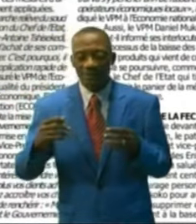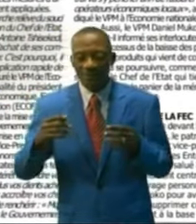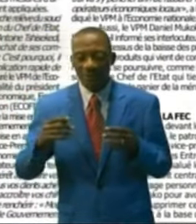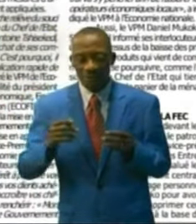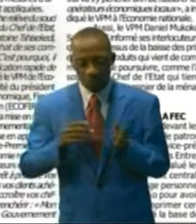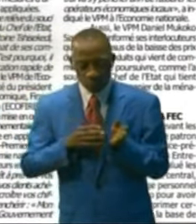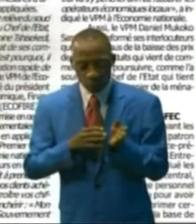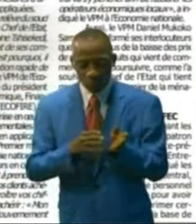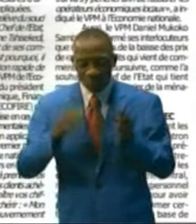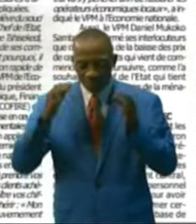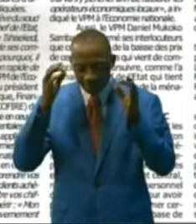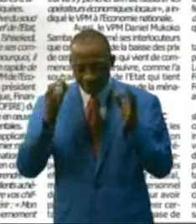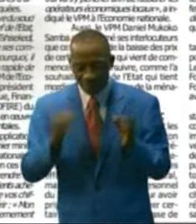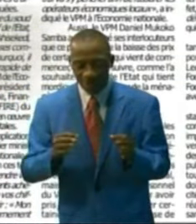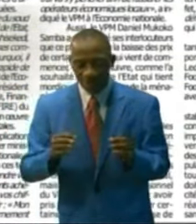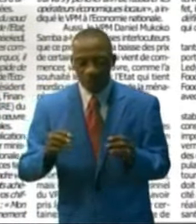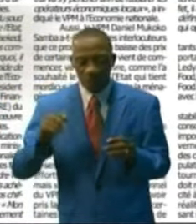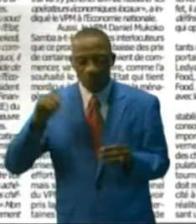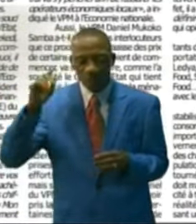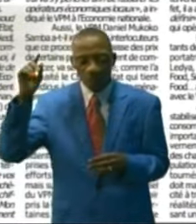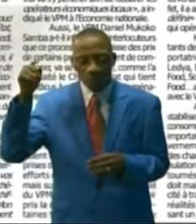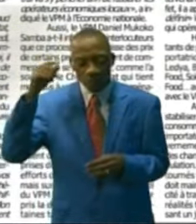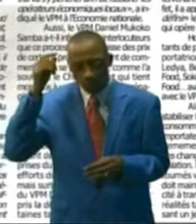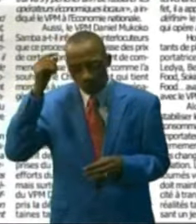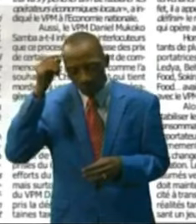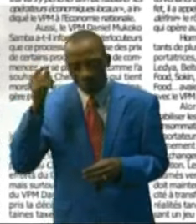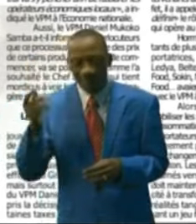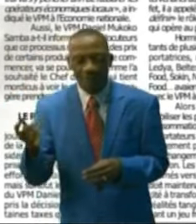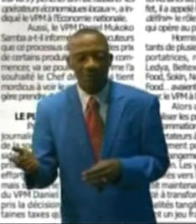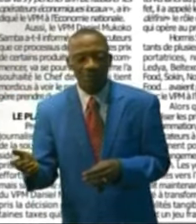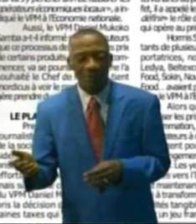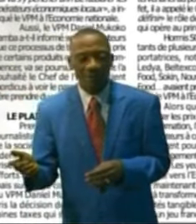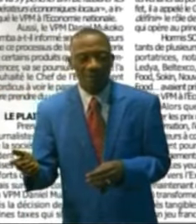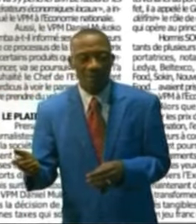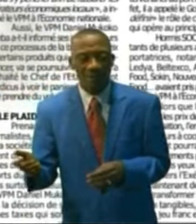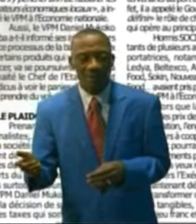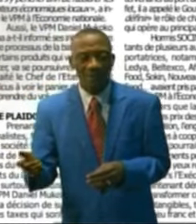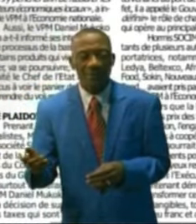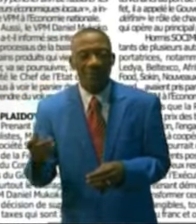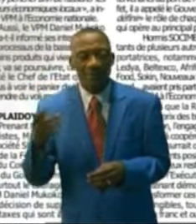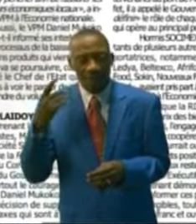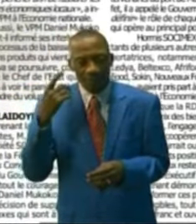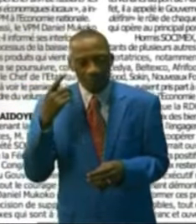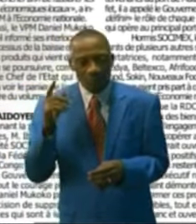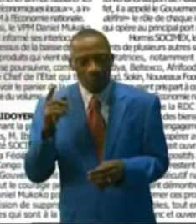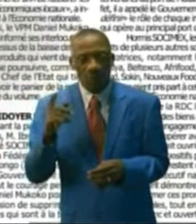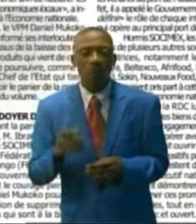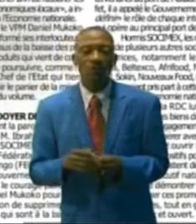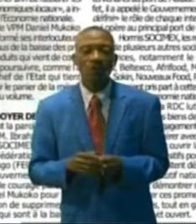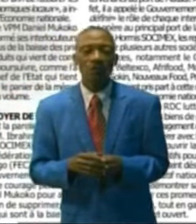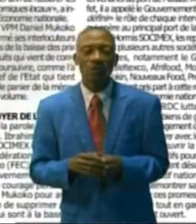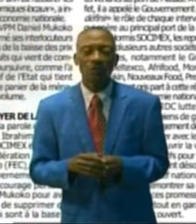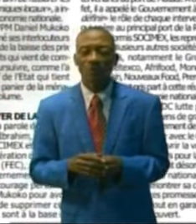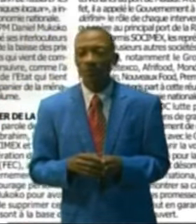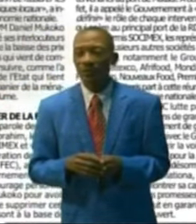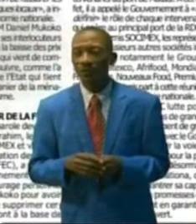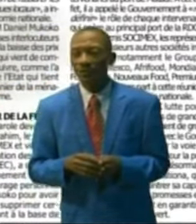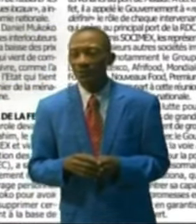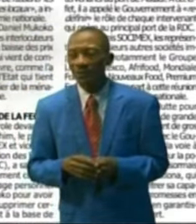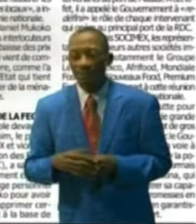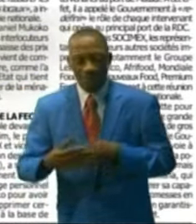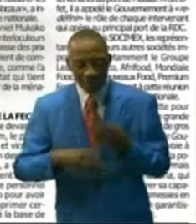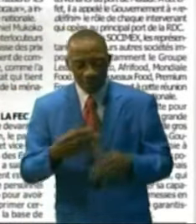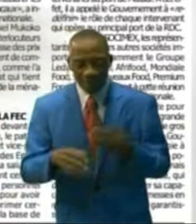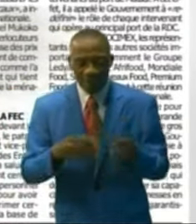mise en œuvre d'une batterie de mesures d'urgence a trouvé du répondant auprès des gros importateurs, reçu lundi par